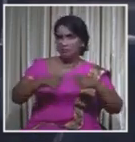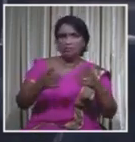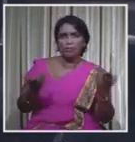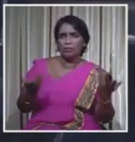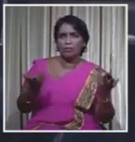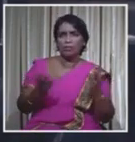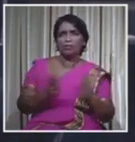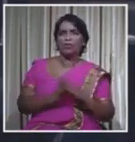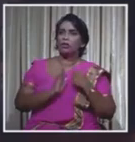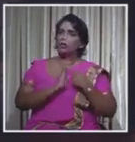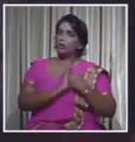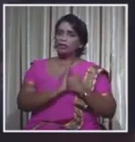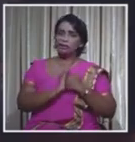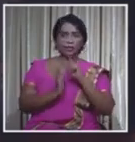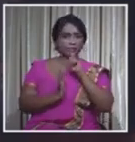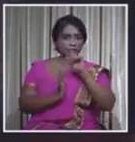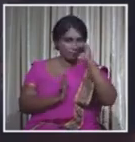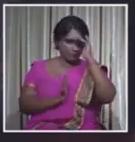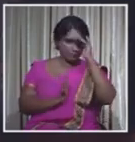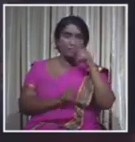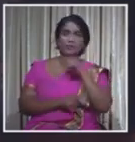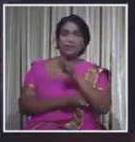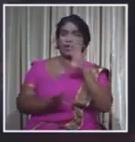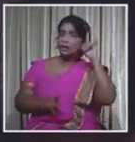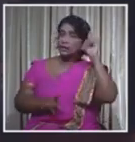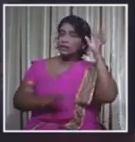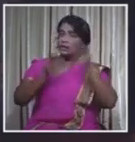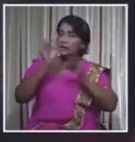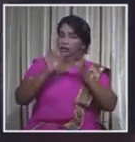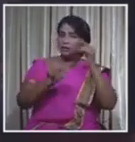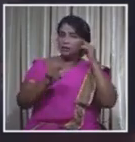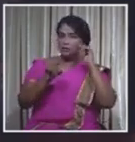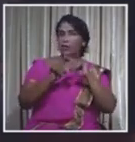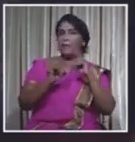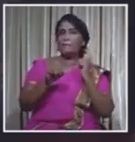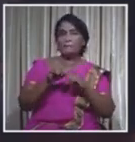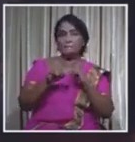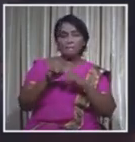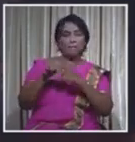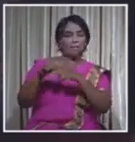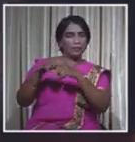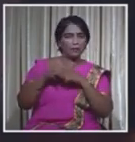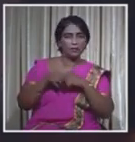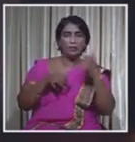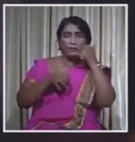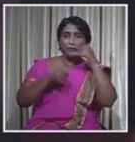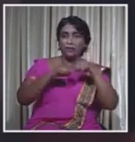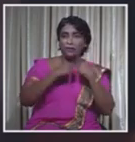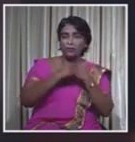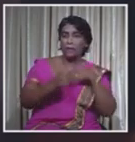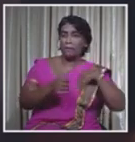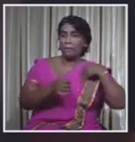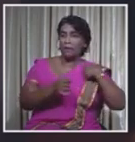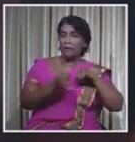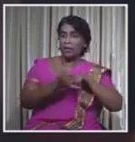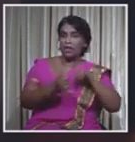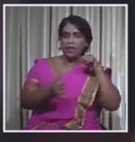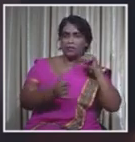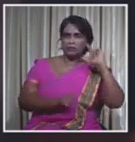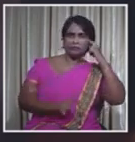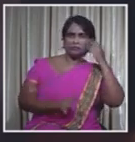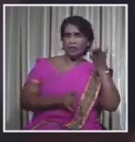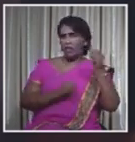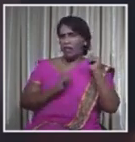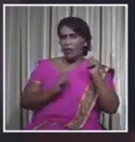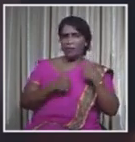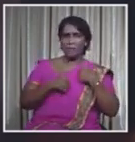ගරු කථානායකතුමනි, මේ කිරි දෙනුන් සම්බන්ධයෙන් ප්‍රශ්නයක් අහද්දී සමගි ජන බලවේගයේ මහලේකම්තුමා කලබල වුණේයි කියලා මම